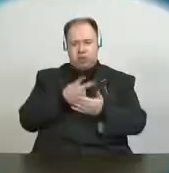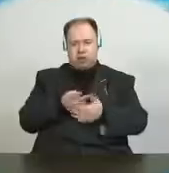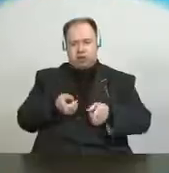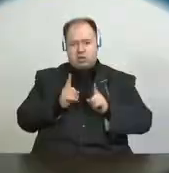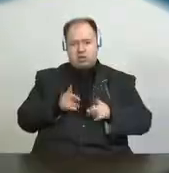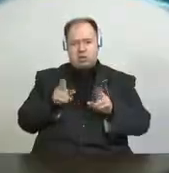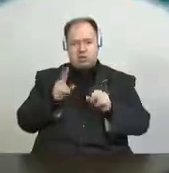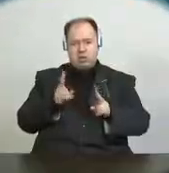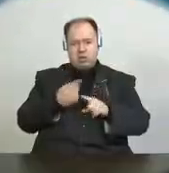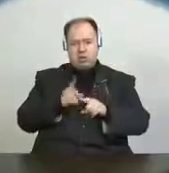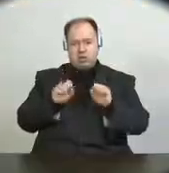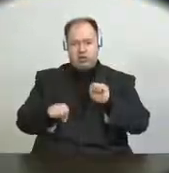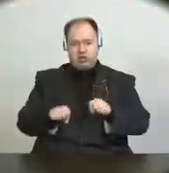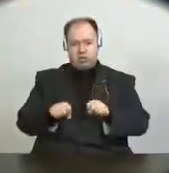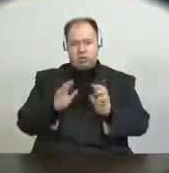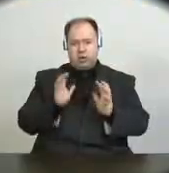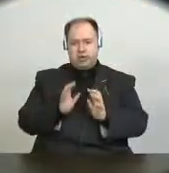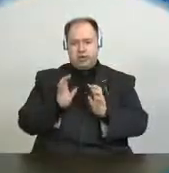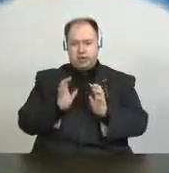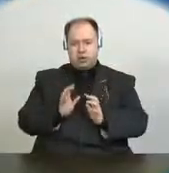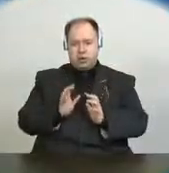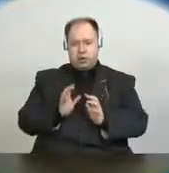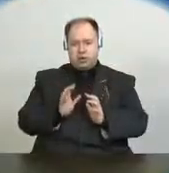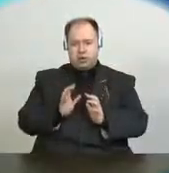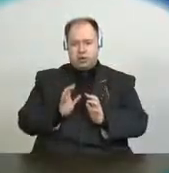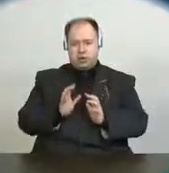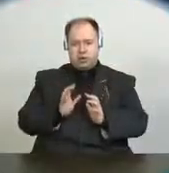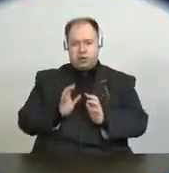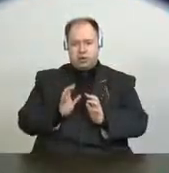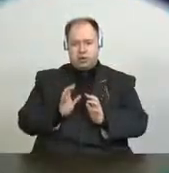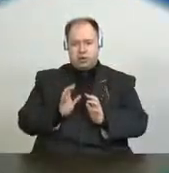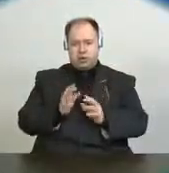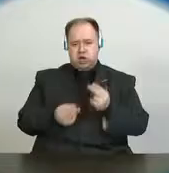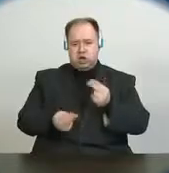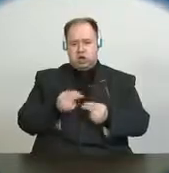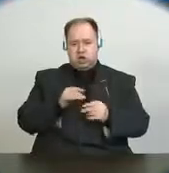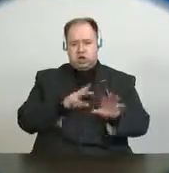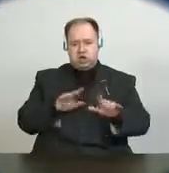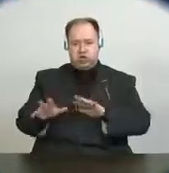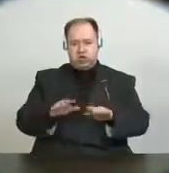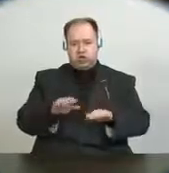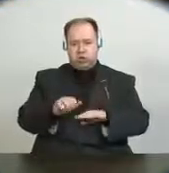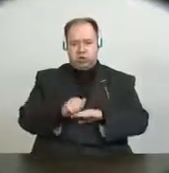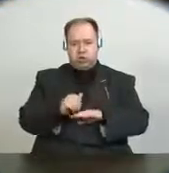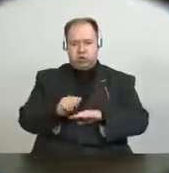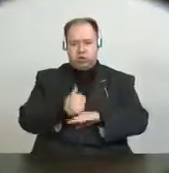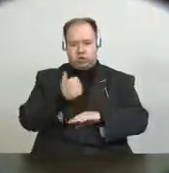сколько это возможно при этом сохраняя игровую форму как основной